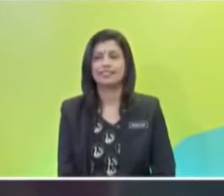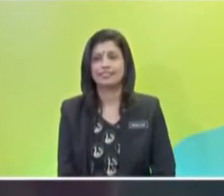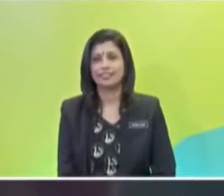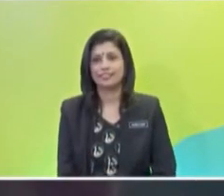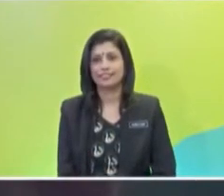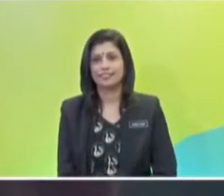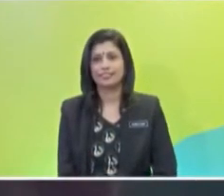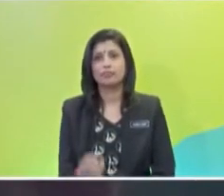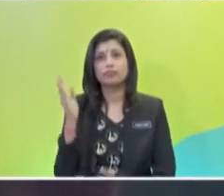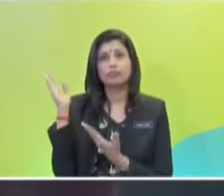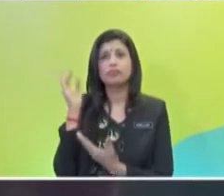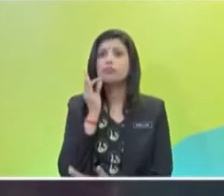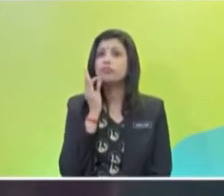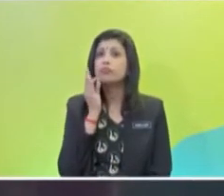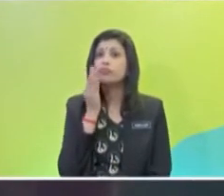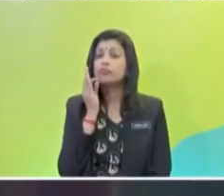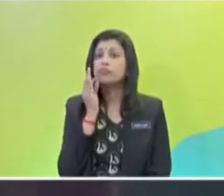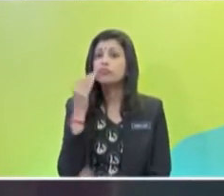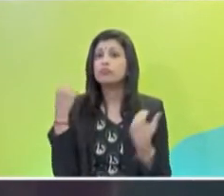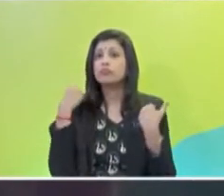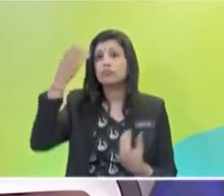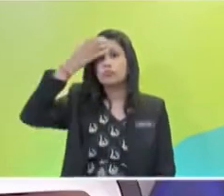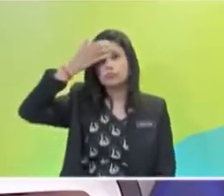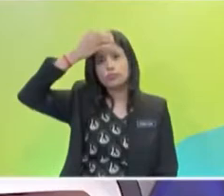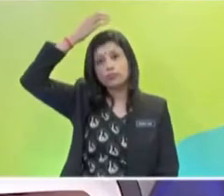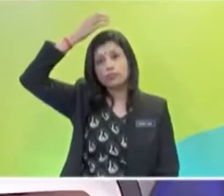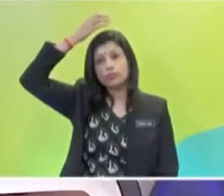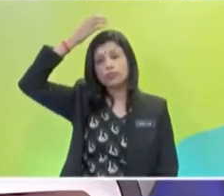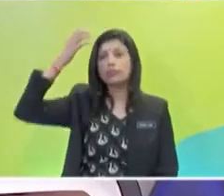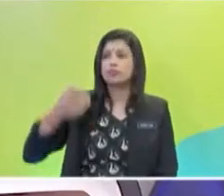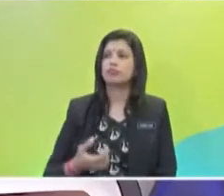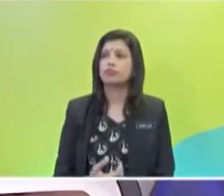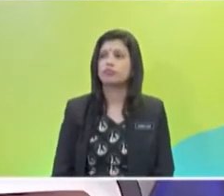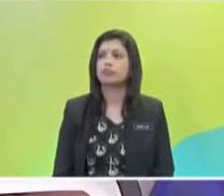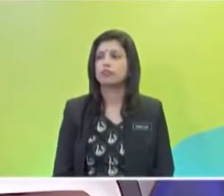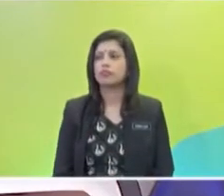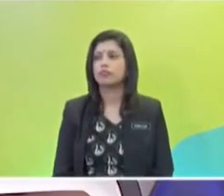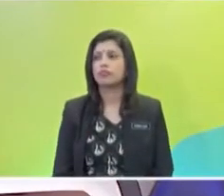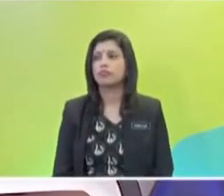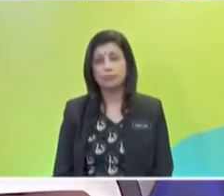Okey. Oh, sejenis buah. Ada mahkota di atasnya. Oh, ada mahkota. Ada mahkota.